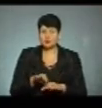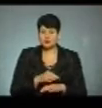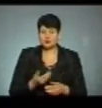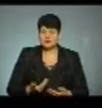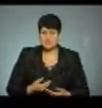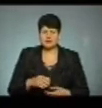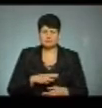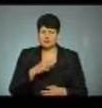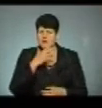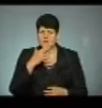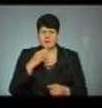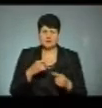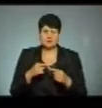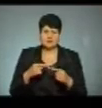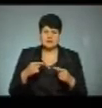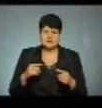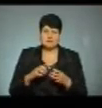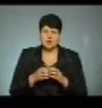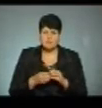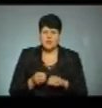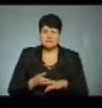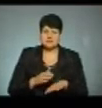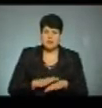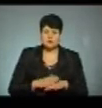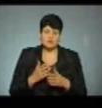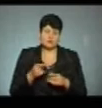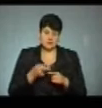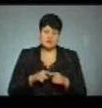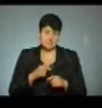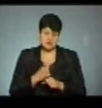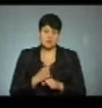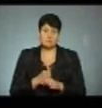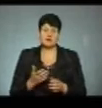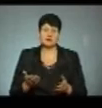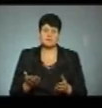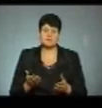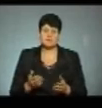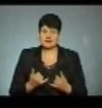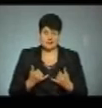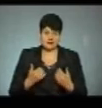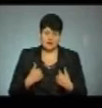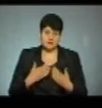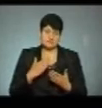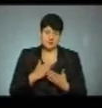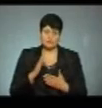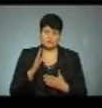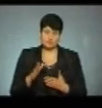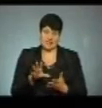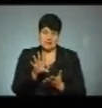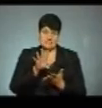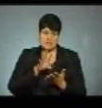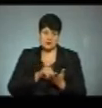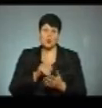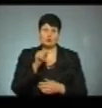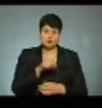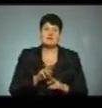було багато всяких, напевно, і проблем, і складнощів, але вони це зробили, і вони для усіх нас мають бути зразком того,